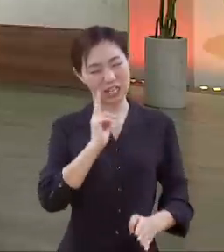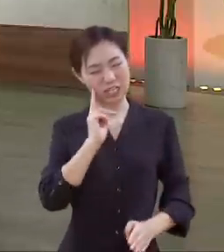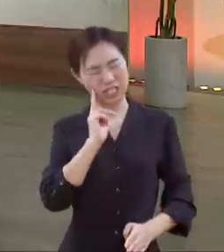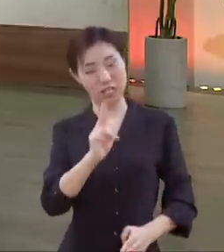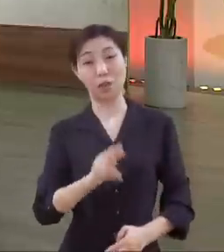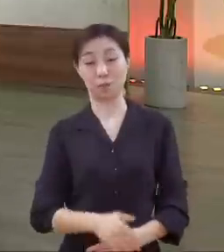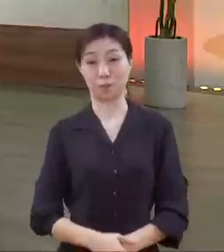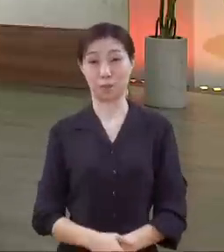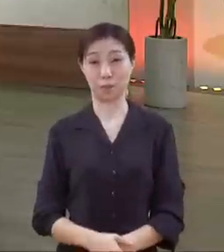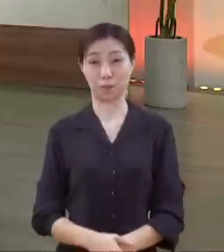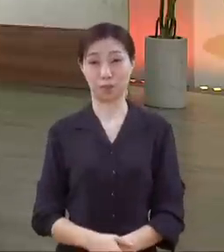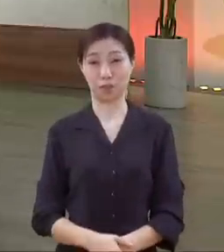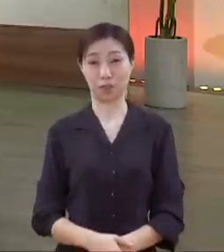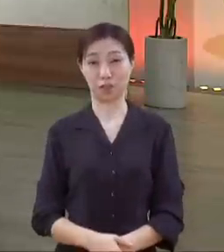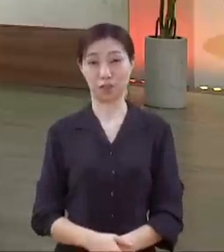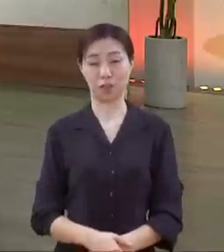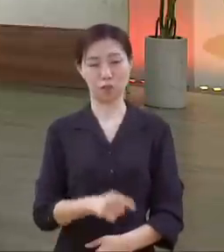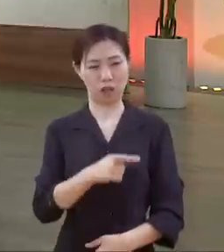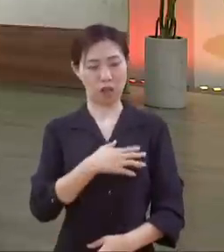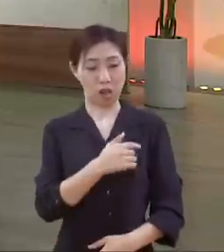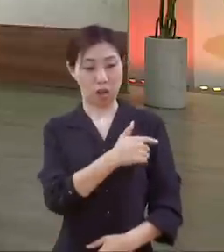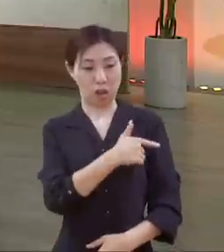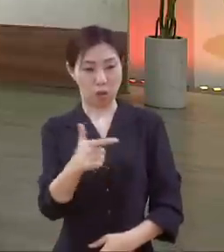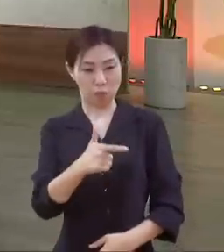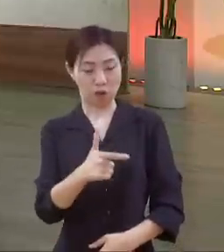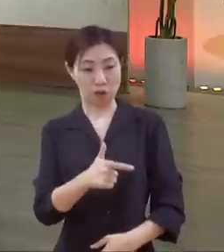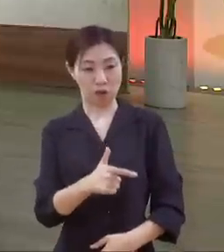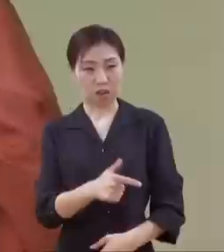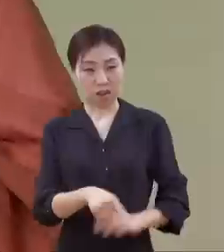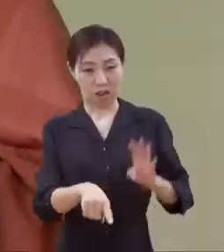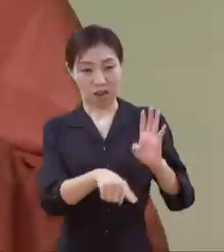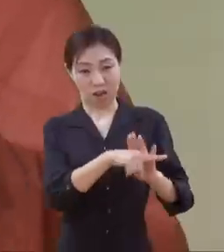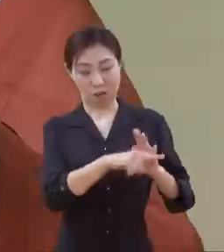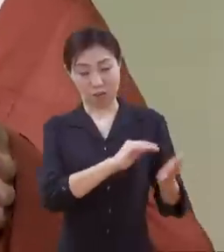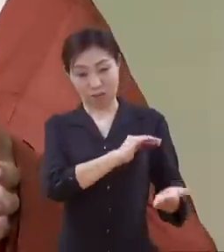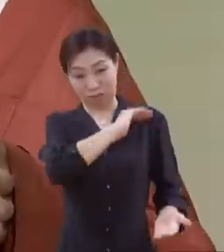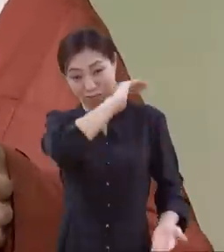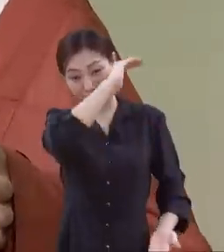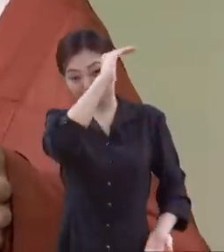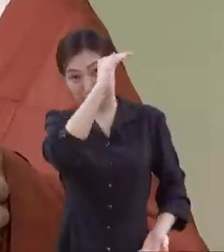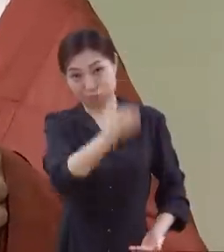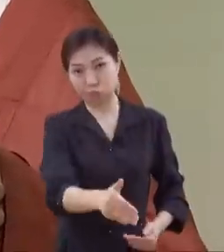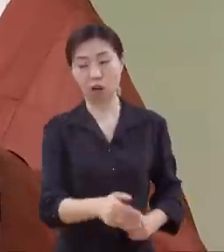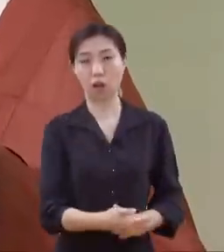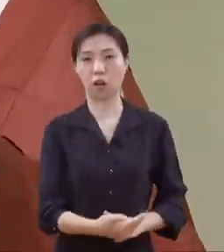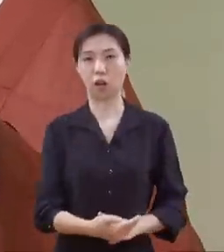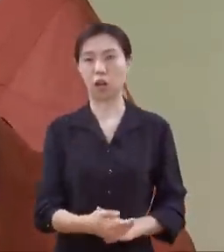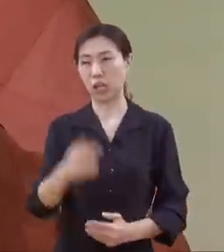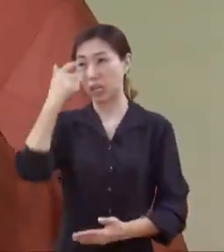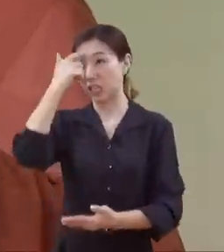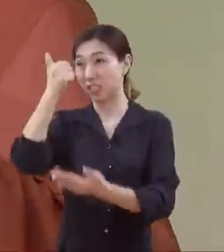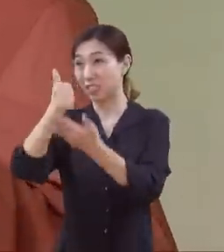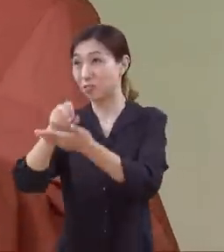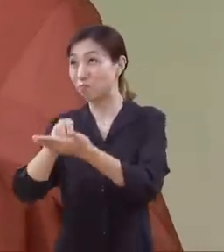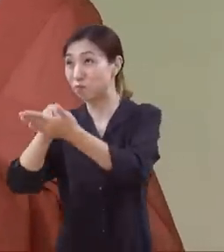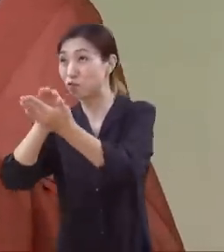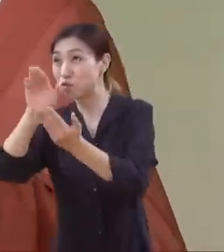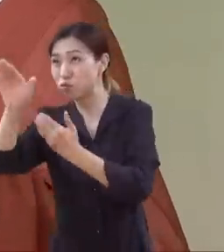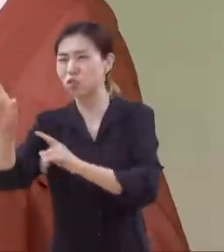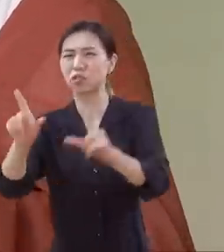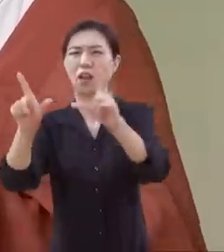앞으로 스님이 돼서 수행자로서 수행을 하려면 업장이 좀 녹아야 된다 이렇게 어른들이